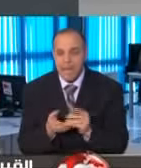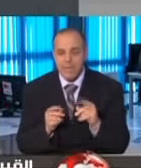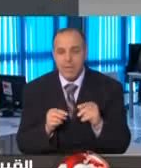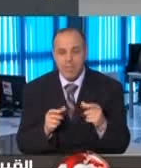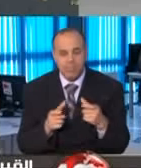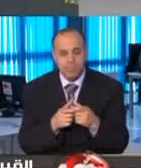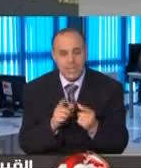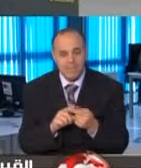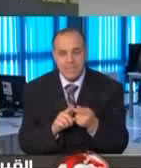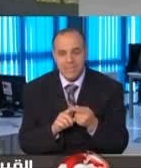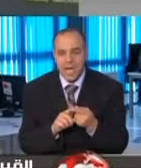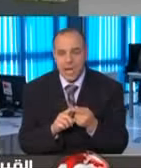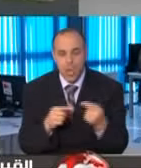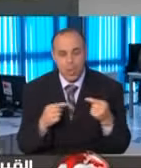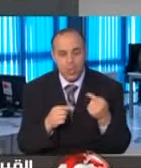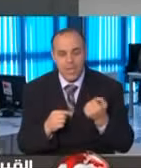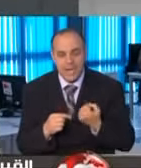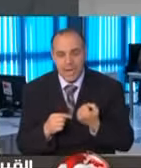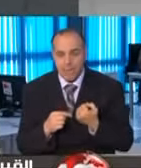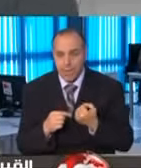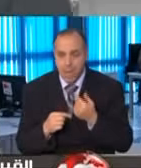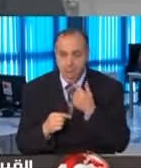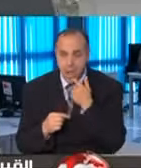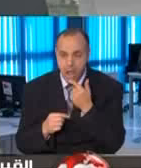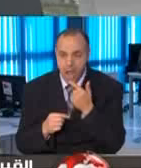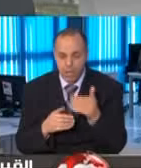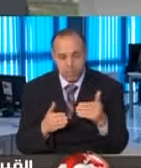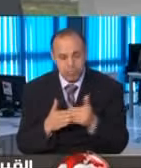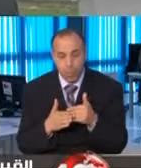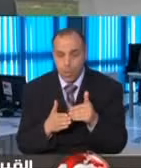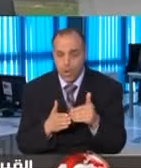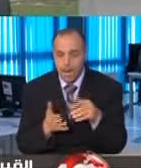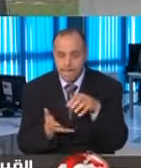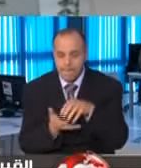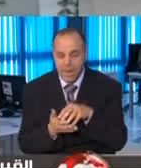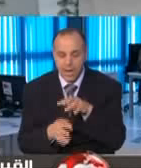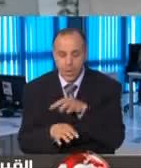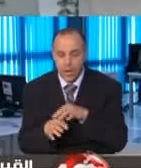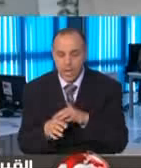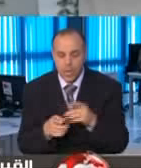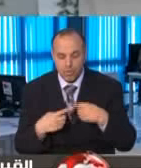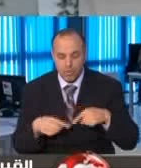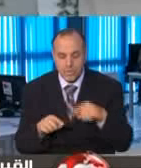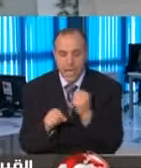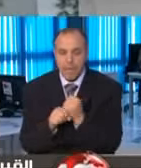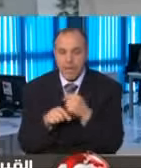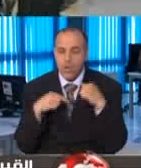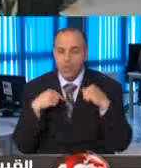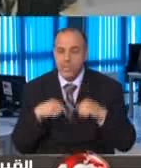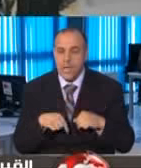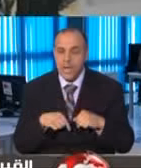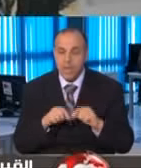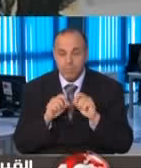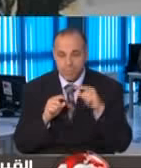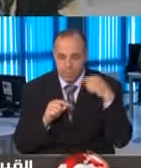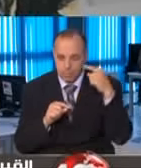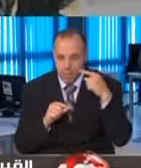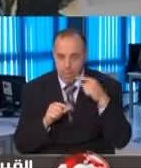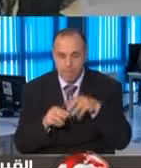لفرقة مختصة في مكافحة الإرهاب، وتتواصل حاليا في مقر الولاية جلسة عمل وزارية تنظر في